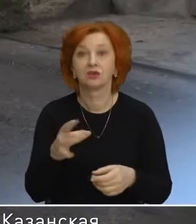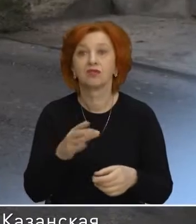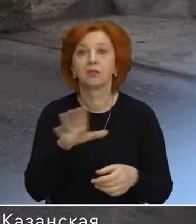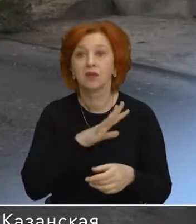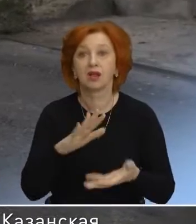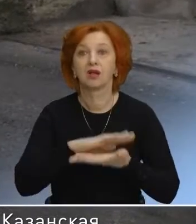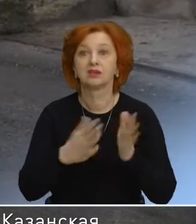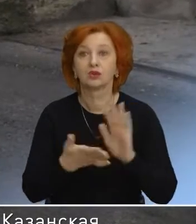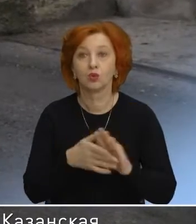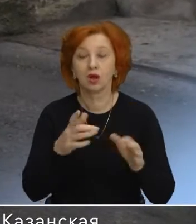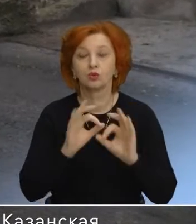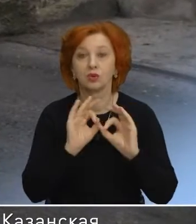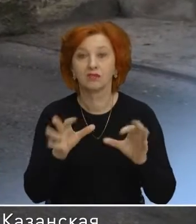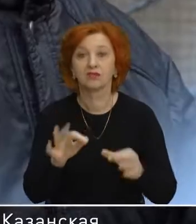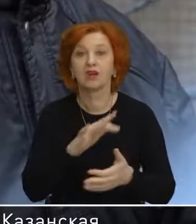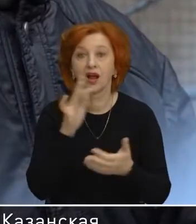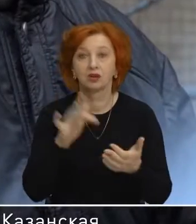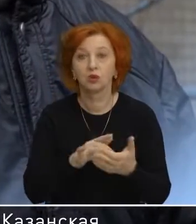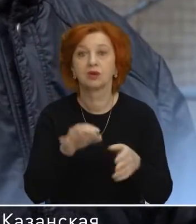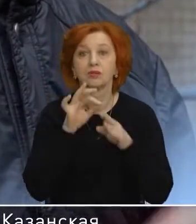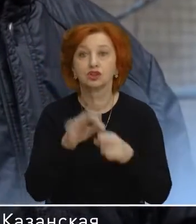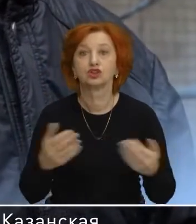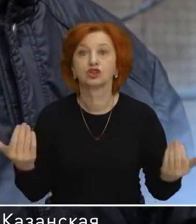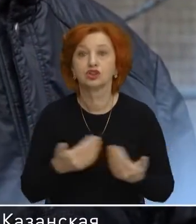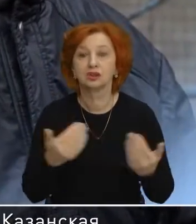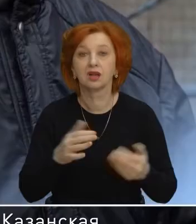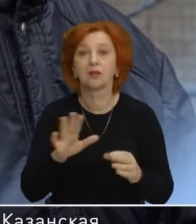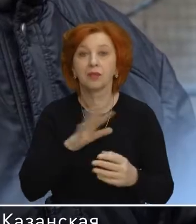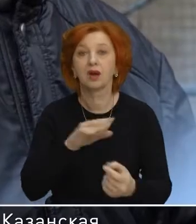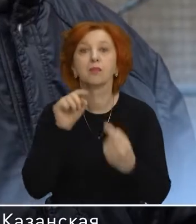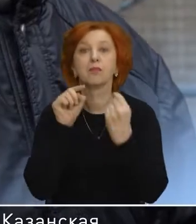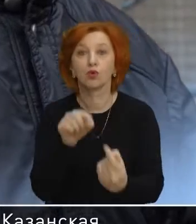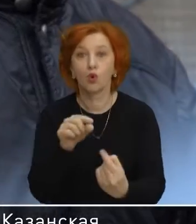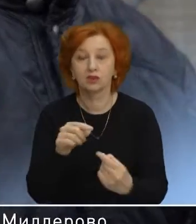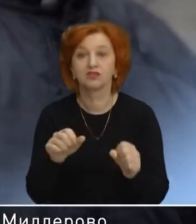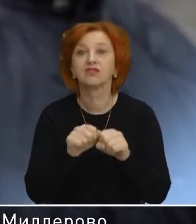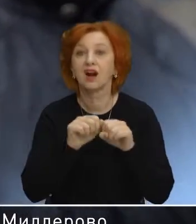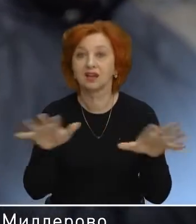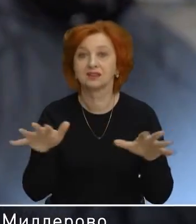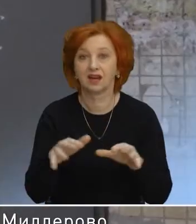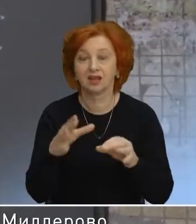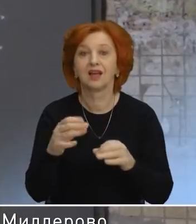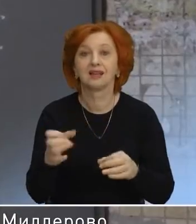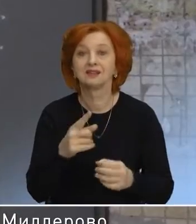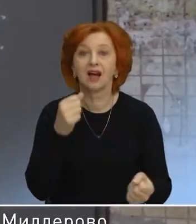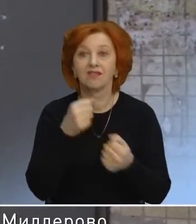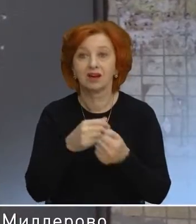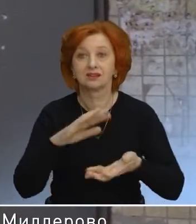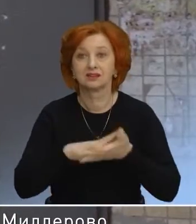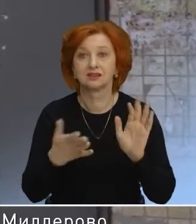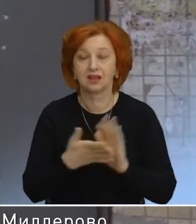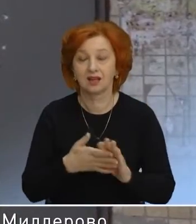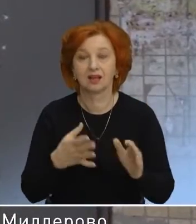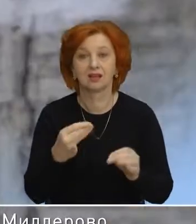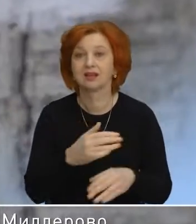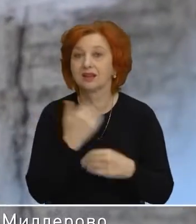ситуации напомню городской администрации принято решение о расселении дома из-за аварийного состояния но большинство жителей с